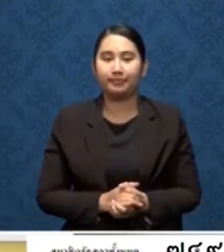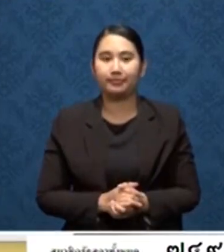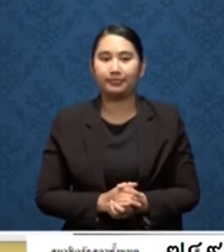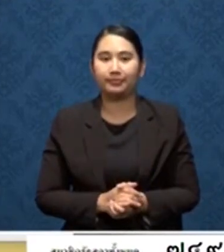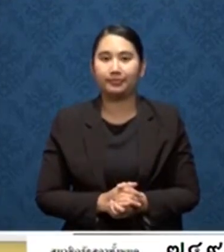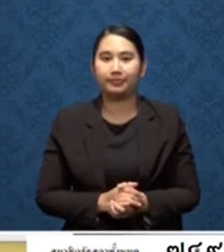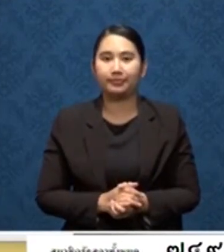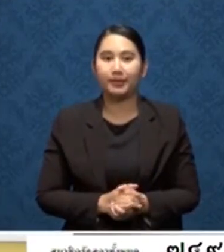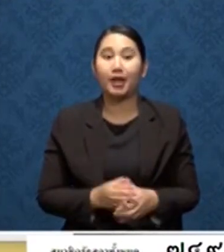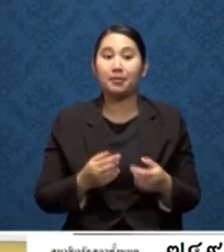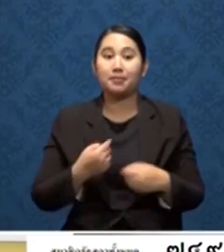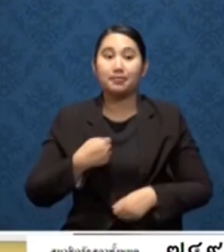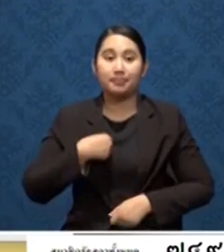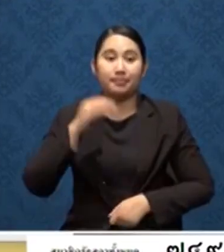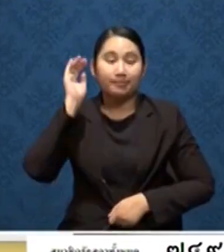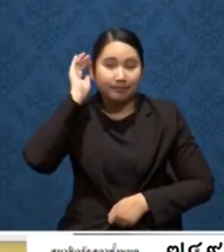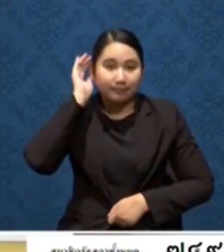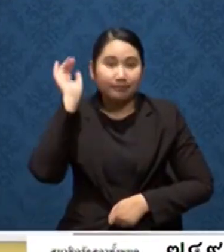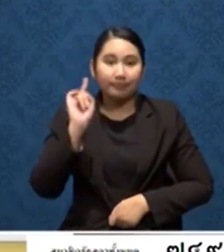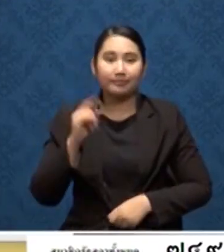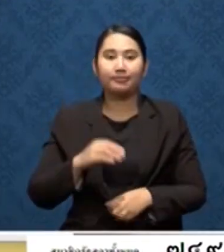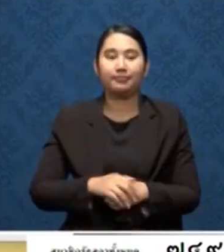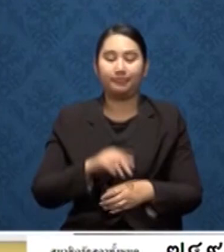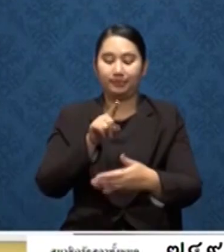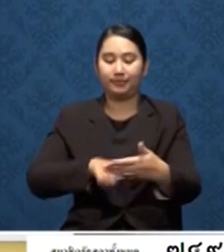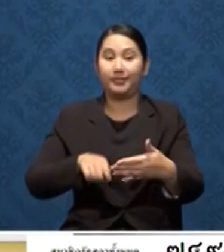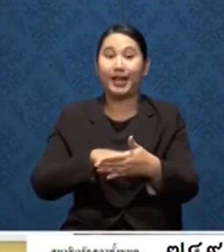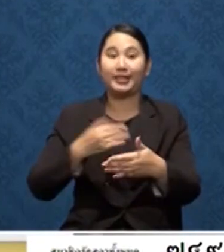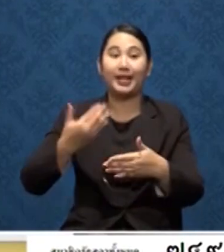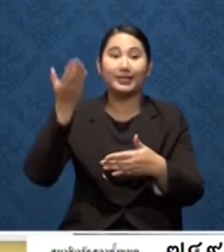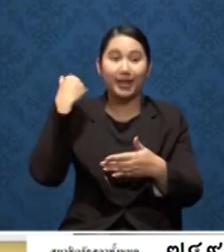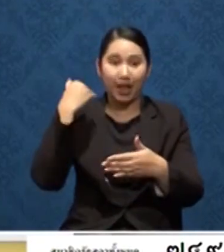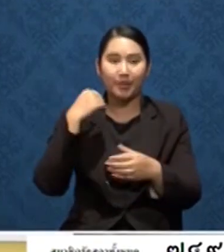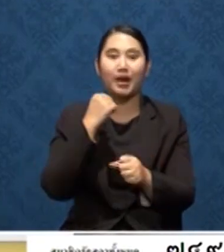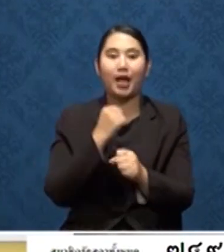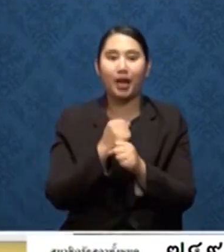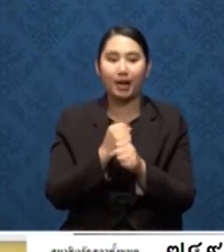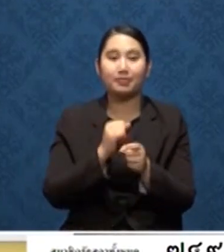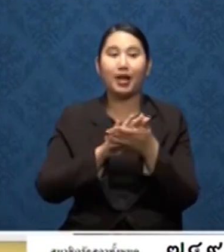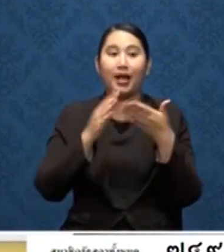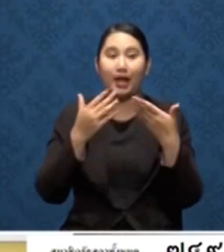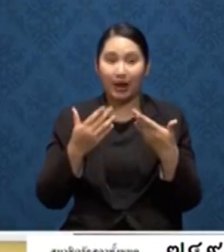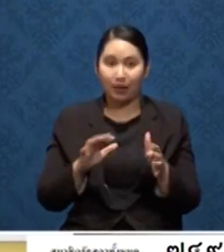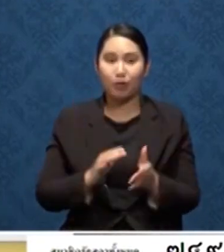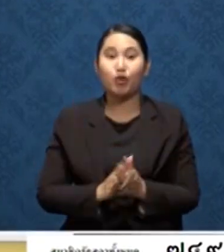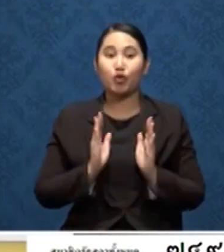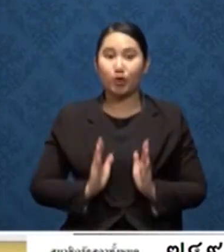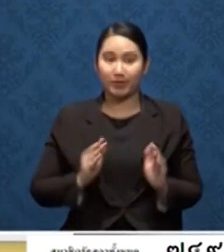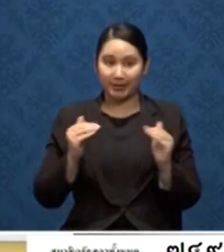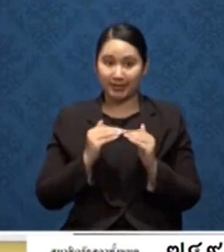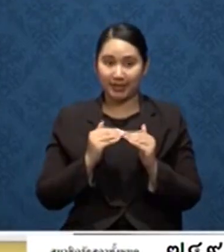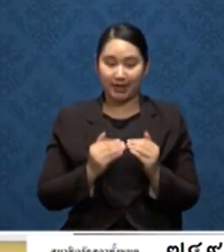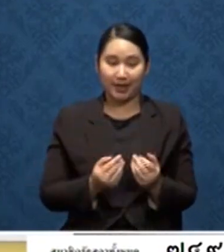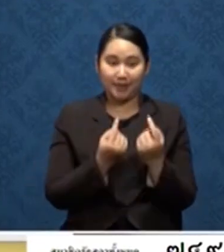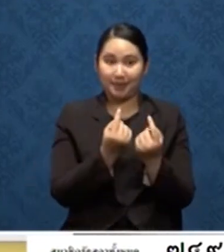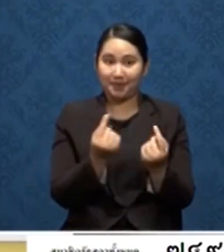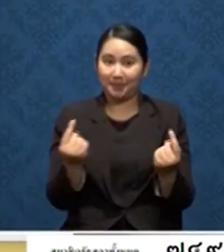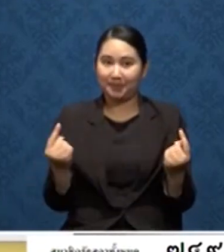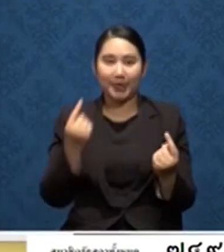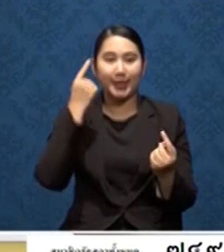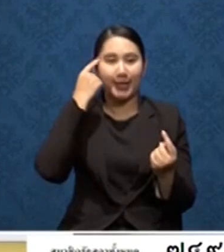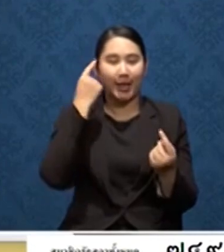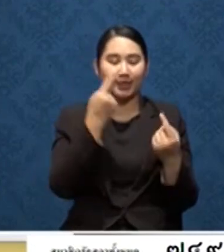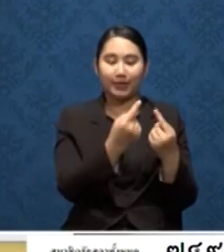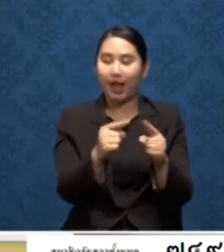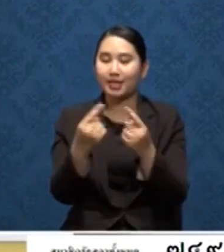แต่ผมก็เชื่อว่าการเลือกตั้งที่ผ่านมาครับก็เลยทำหน้าที่แล้วในการแปล 1สิทธิ์เสียงของประชาชนที่มีความแตกต่างหลากหลาย